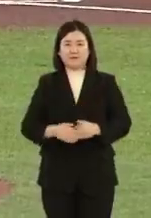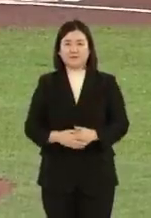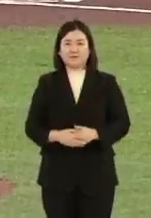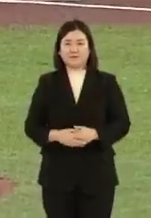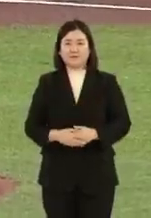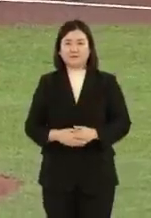재계약했습니다